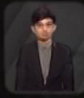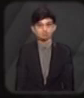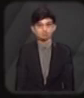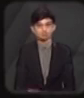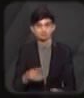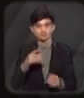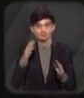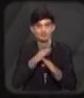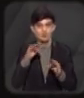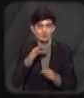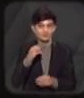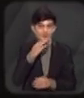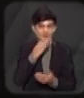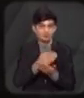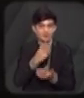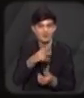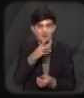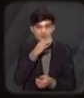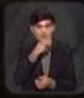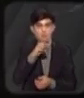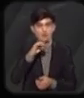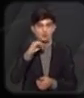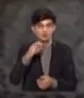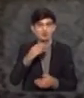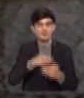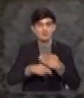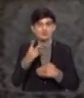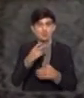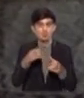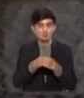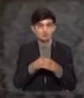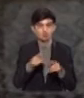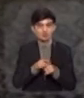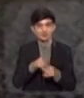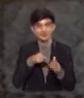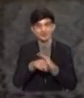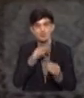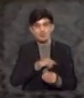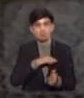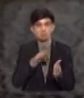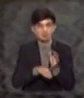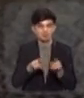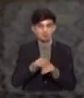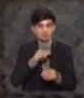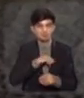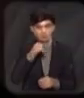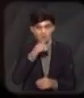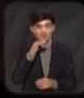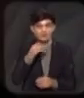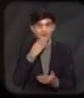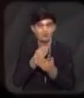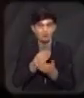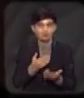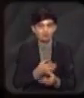Әнге Жанғұмар Берік Абитовтың жасы 20-да, екінші топтың мүгедегі, ауыр еңбекке жарамағандықтан жұмыссыз, бірақ ол өз өмірінің бір